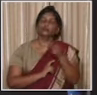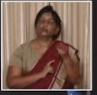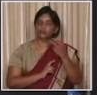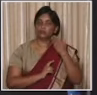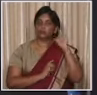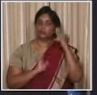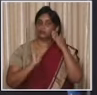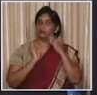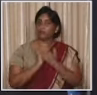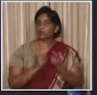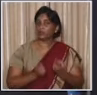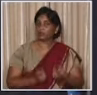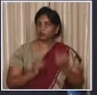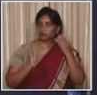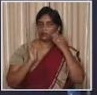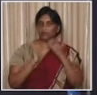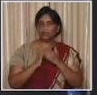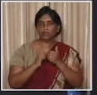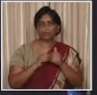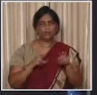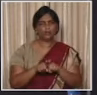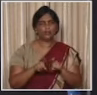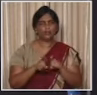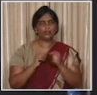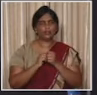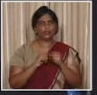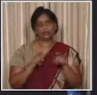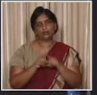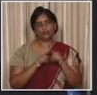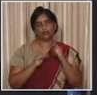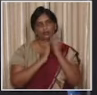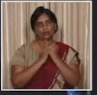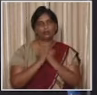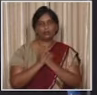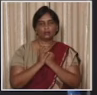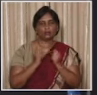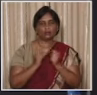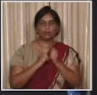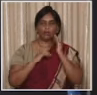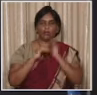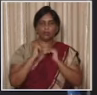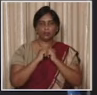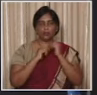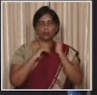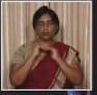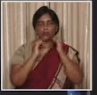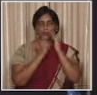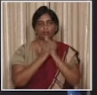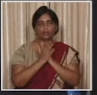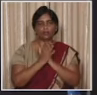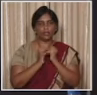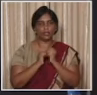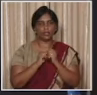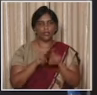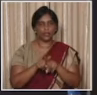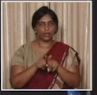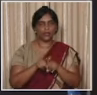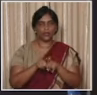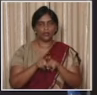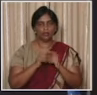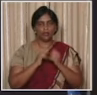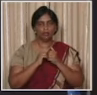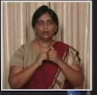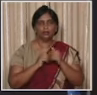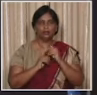ඒකේ තියෙන අඩුපාඩු පිළිබඳව අපි පෙන්වා දුන්නා. ඒ පිළිබඳව මම හිතන්නේ කෝපායකෙත් ප්‍රශ්න කරන්න තියෙනවා දෙසැම්බර් මාසේ